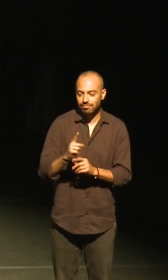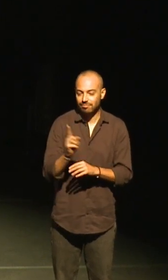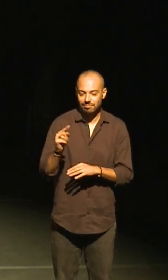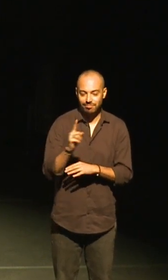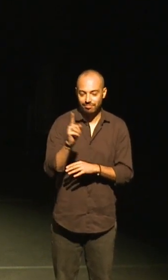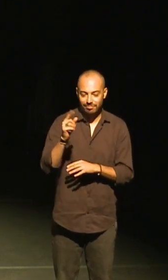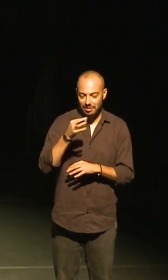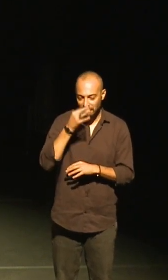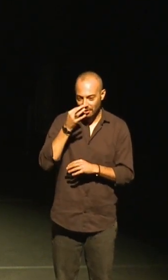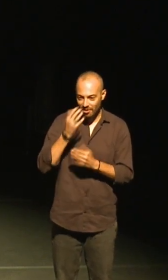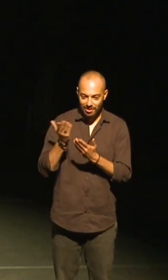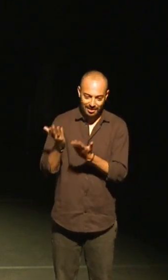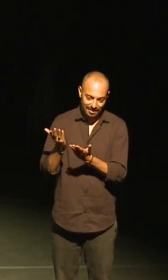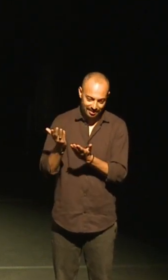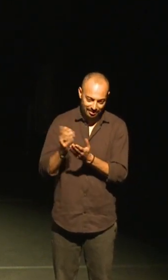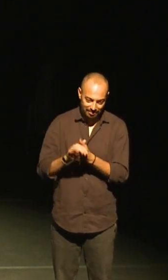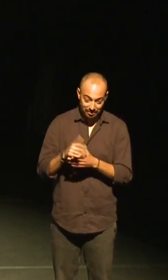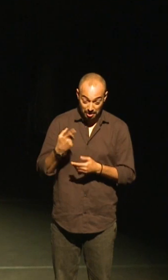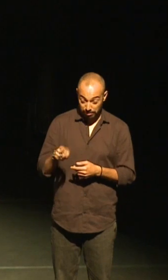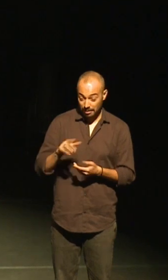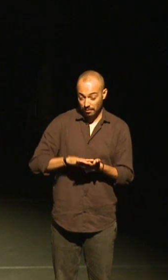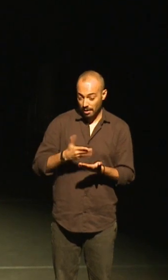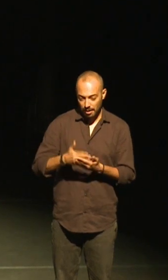questo è applicabile a tutti a tutto